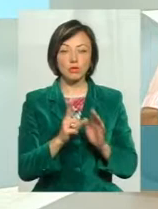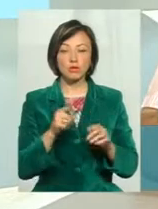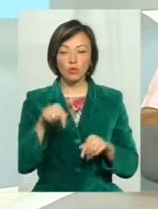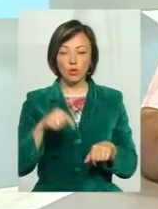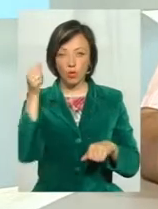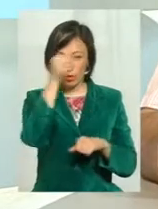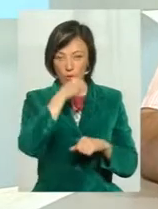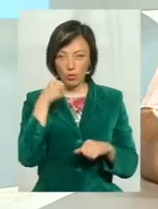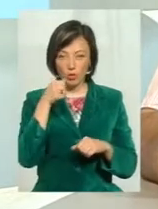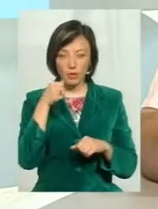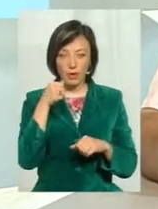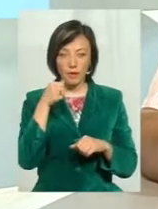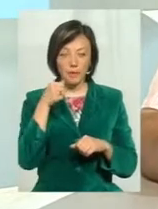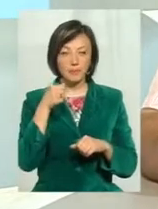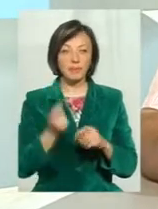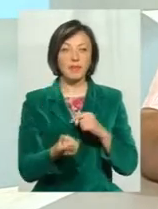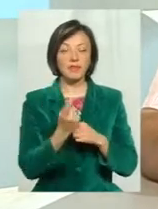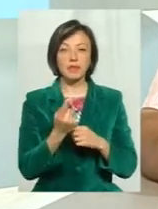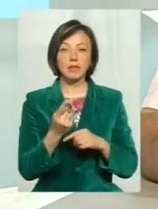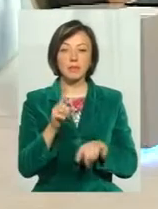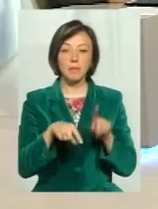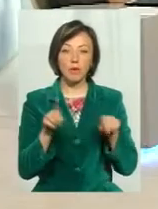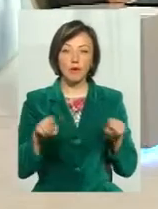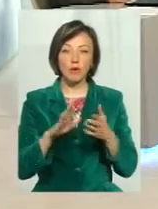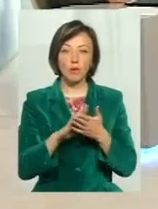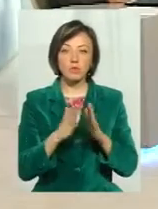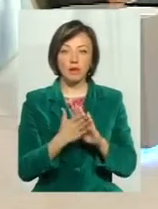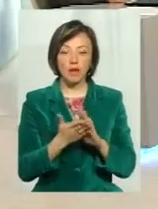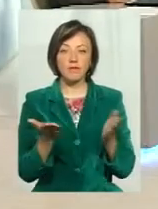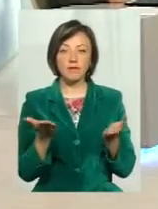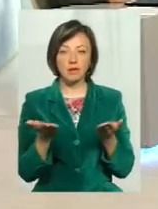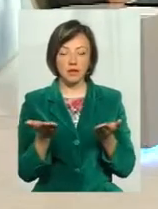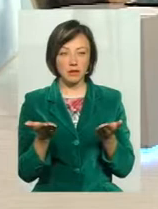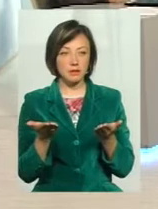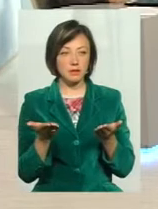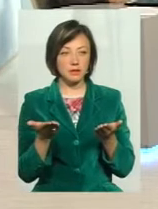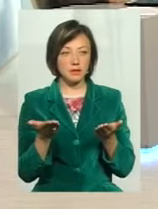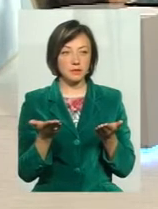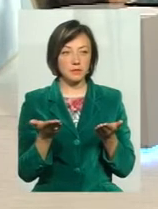року, скажімо так, виникли певні обставини, які